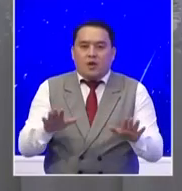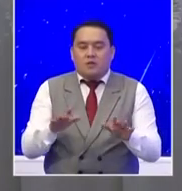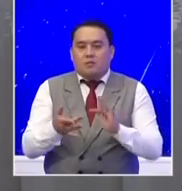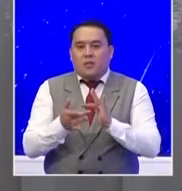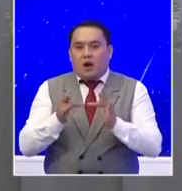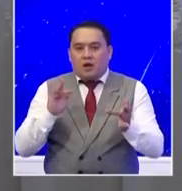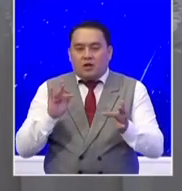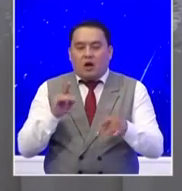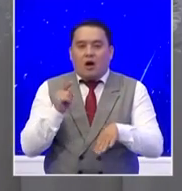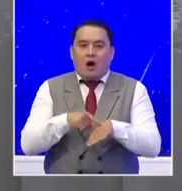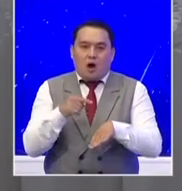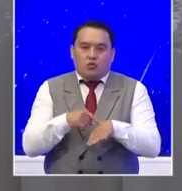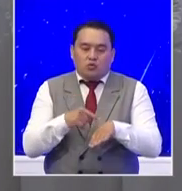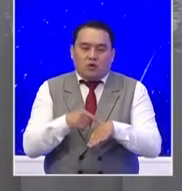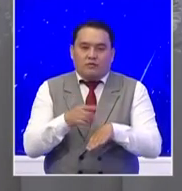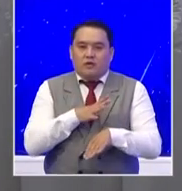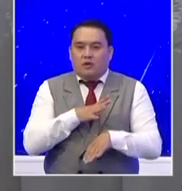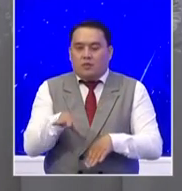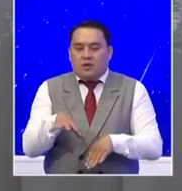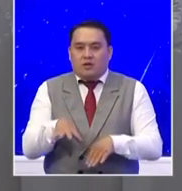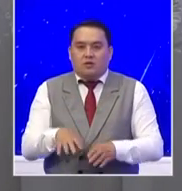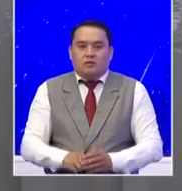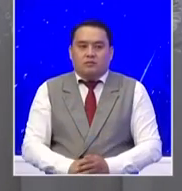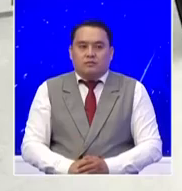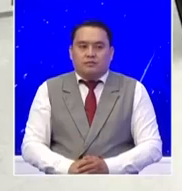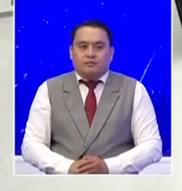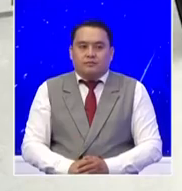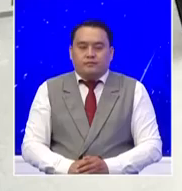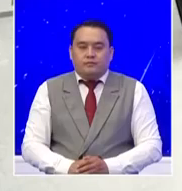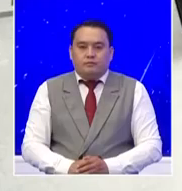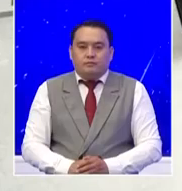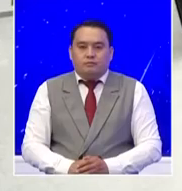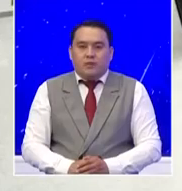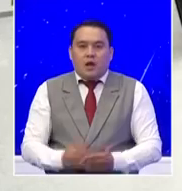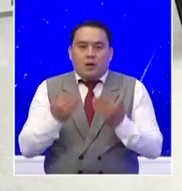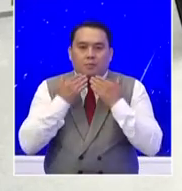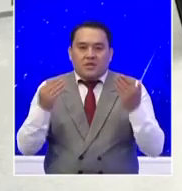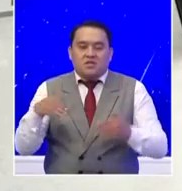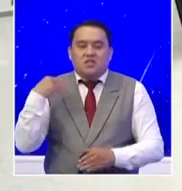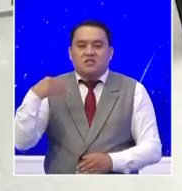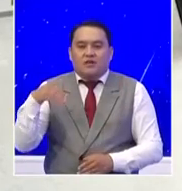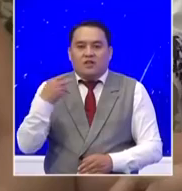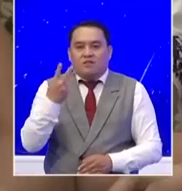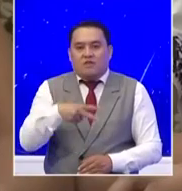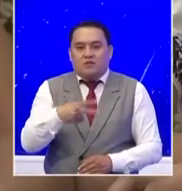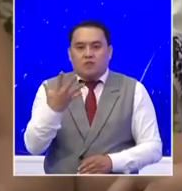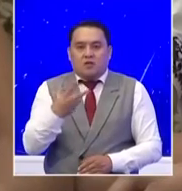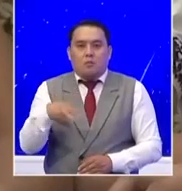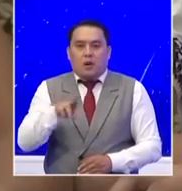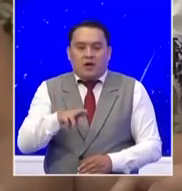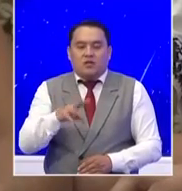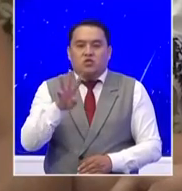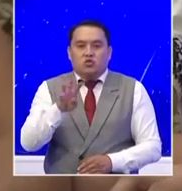онлайн, но такого ощущения, такого драйва, как было в школе, не было. В этом году последний звонок прозвучал 25 мая для более